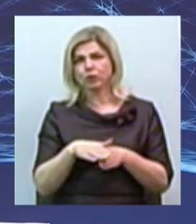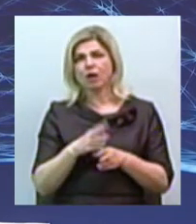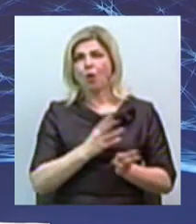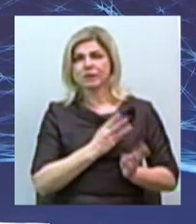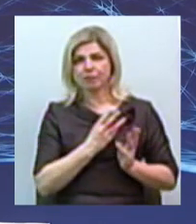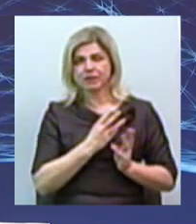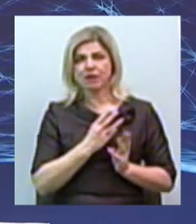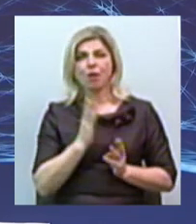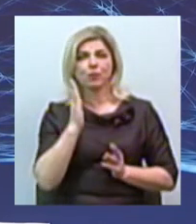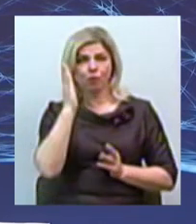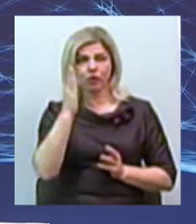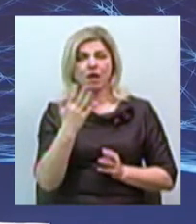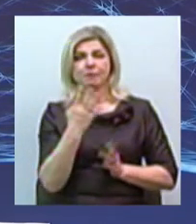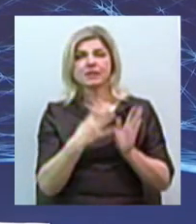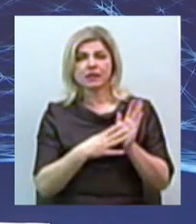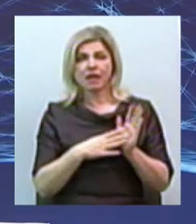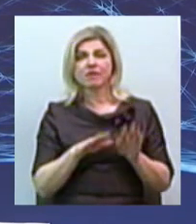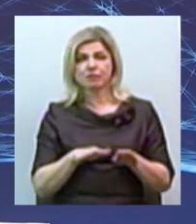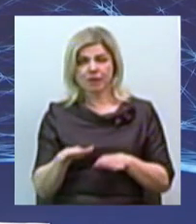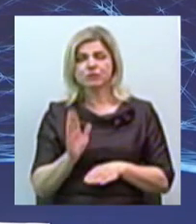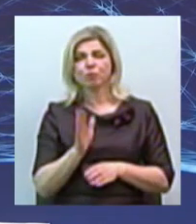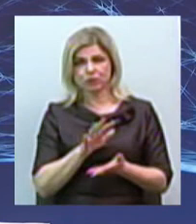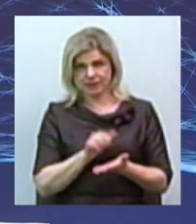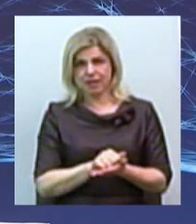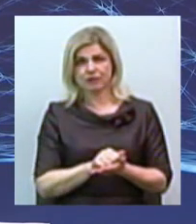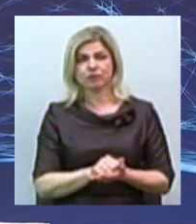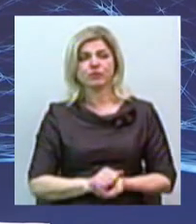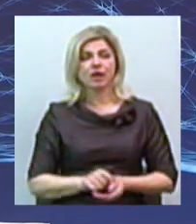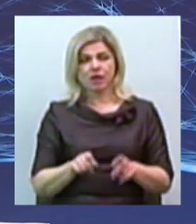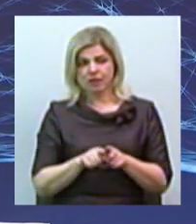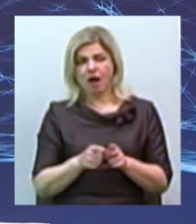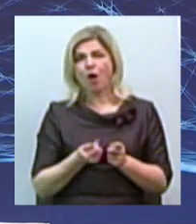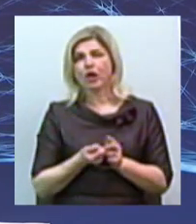59 місць буде зайнято, реєстрація відбудеться саме за такою кількістю.